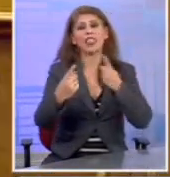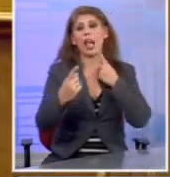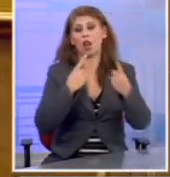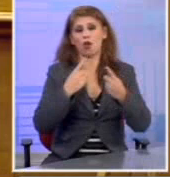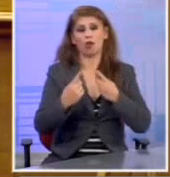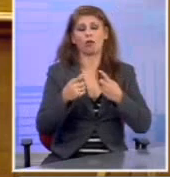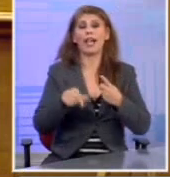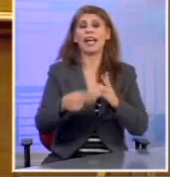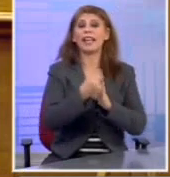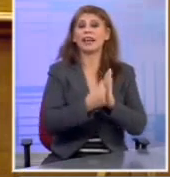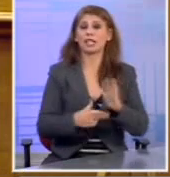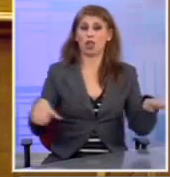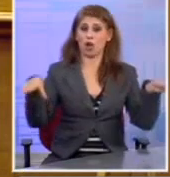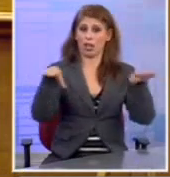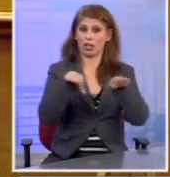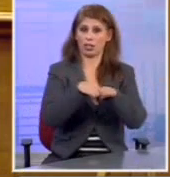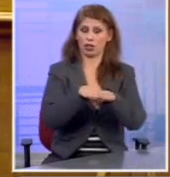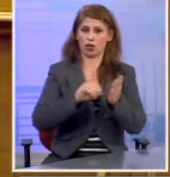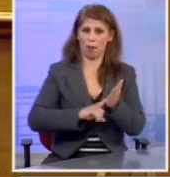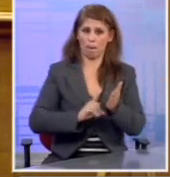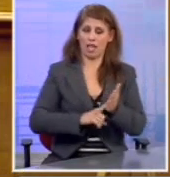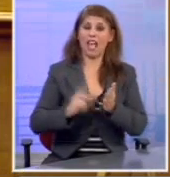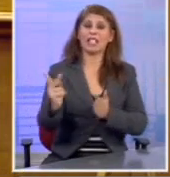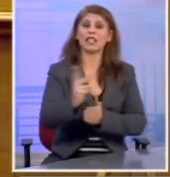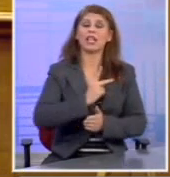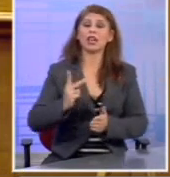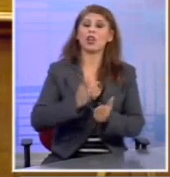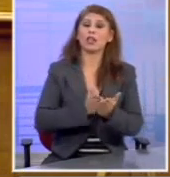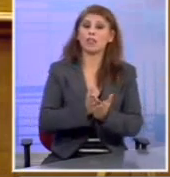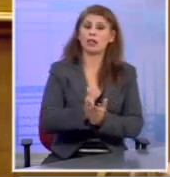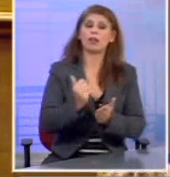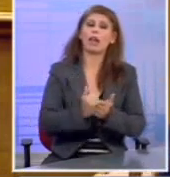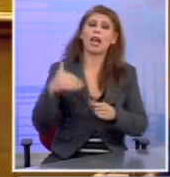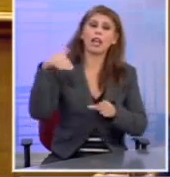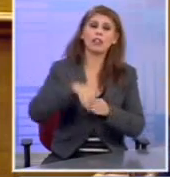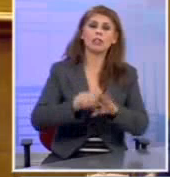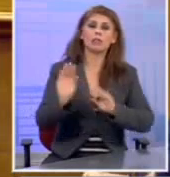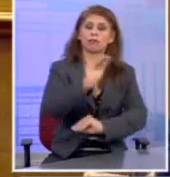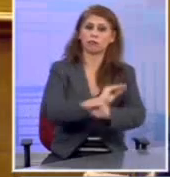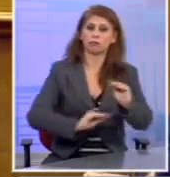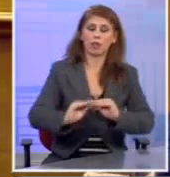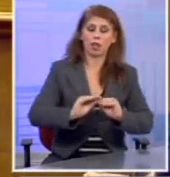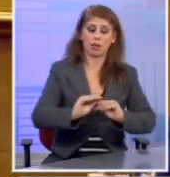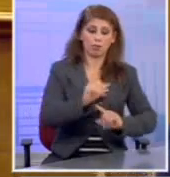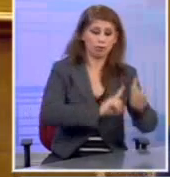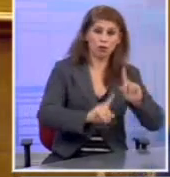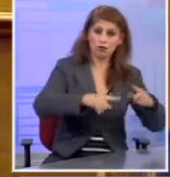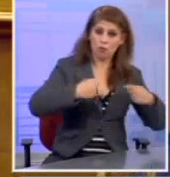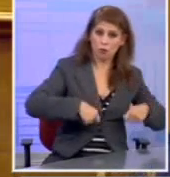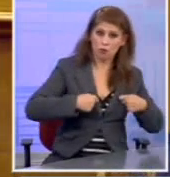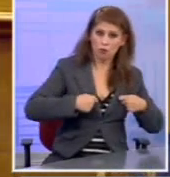την ισονομία, την κοινωνική δικαιοσύνη και την εσωτερική αναδιανομή από τους πλουσιότερους στους